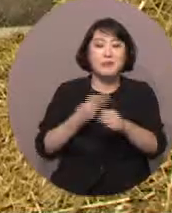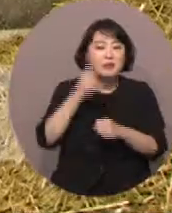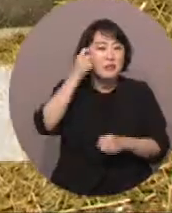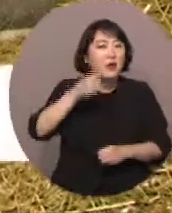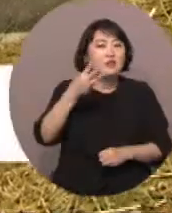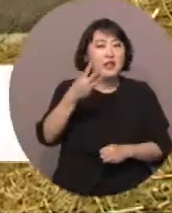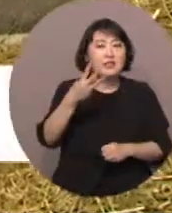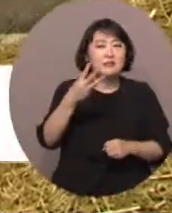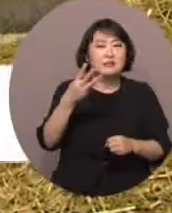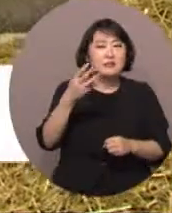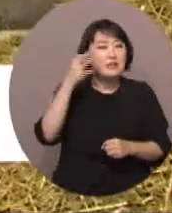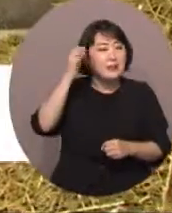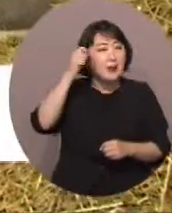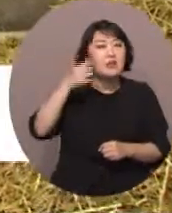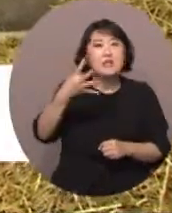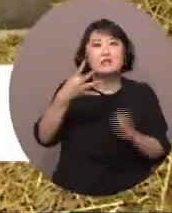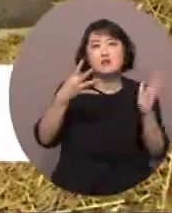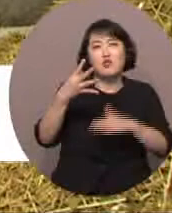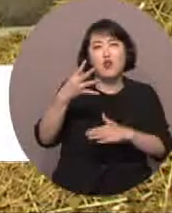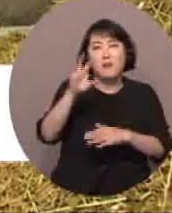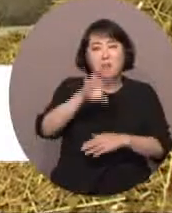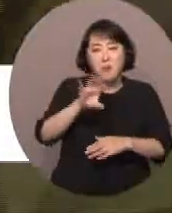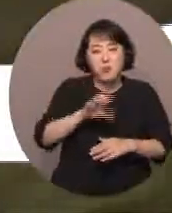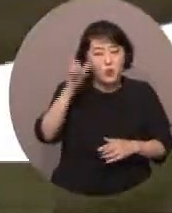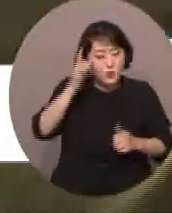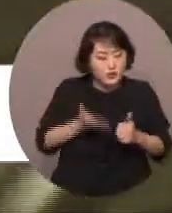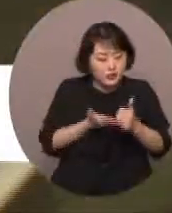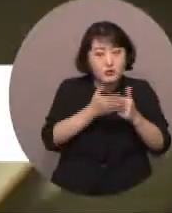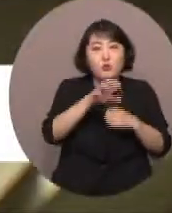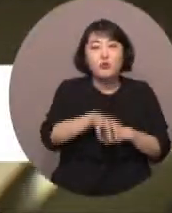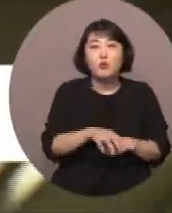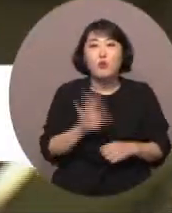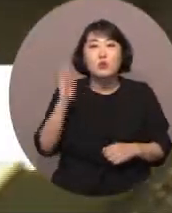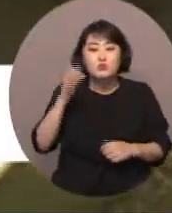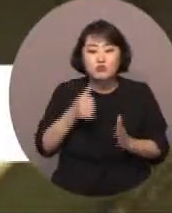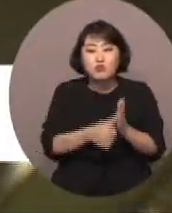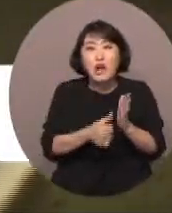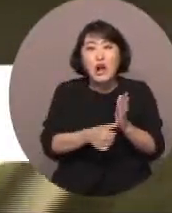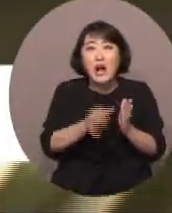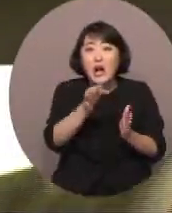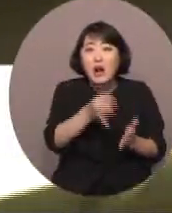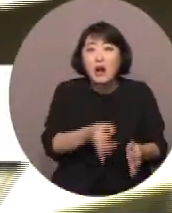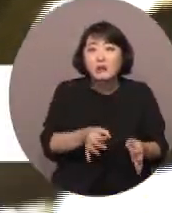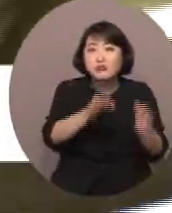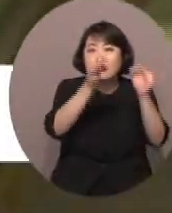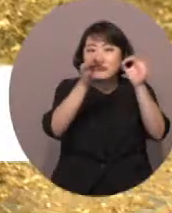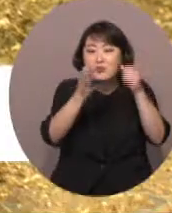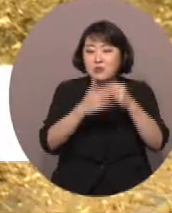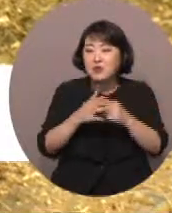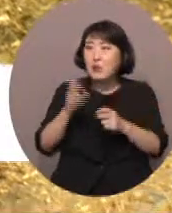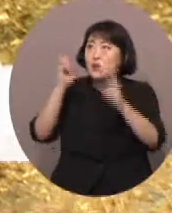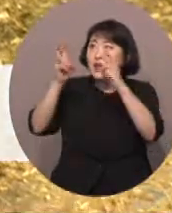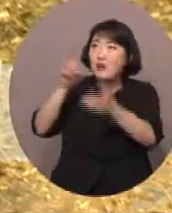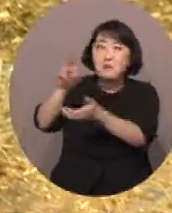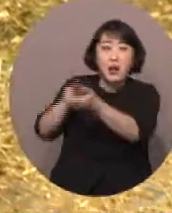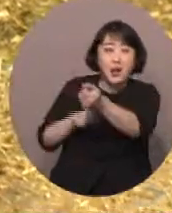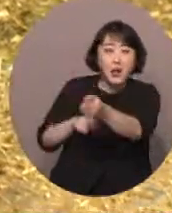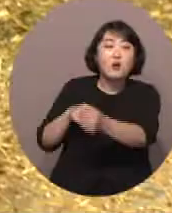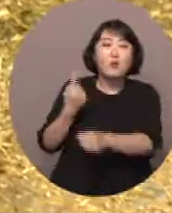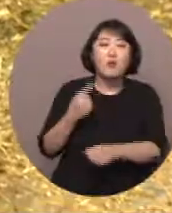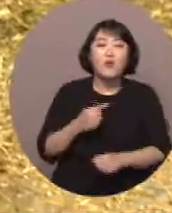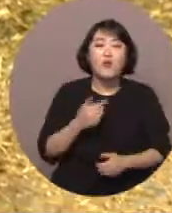4시부터 매일같이 반복하는 작업들입니다. 하지만 최근 물가가 많이 올라 원유를 유업체에 납품해도 남는 게